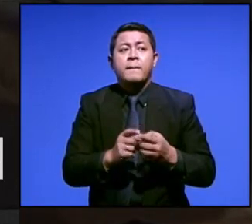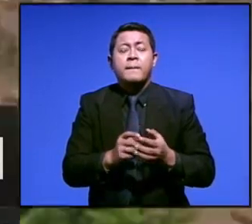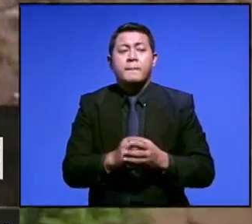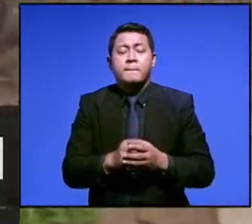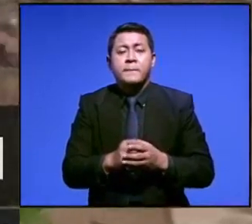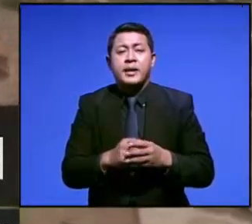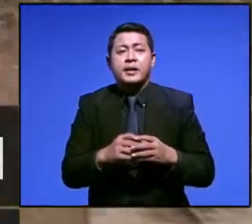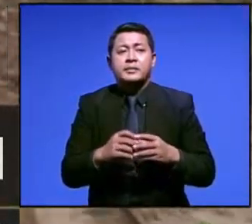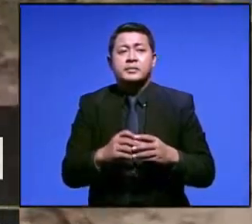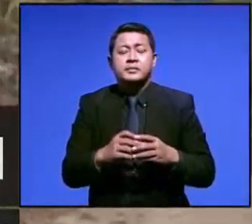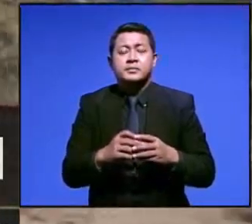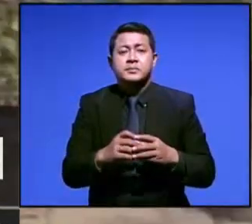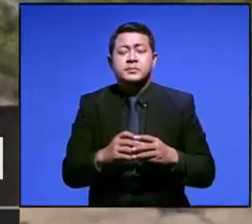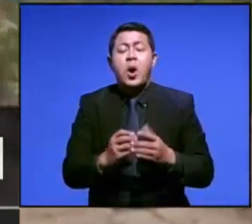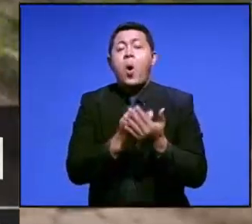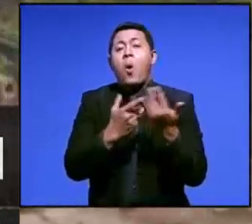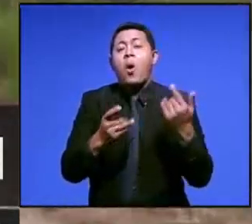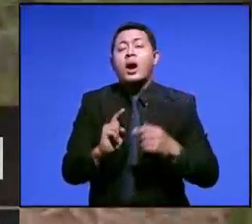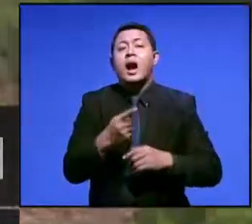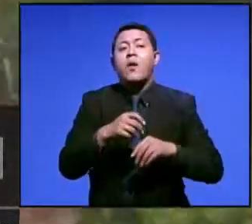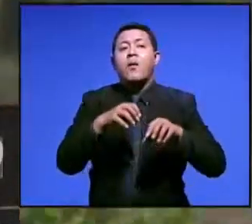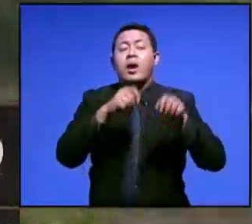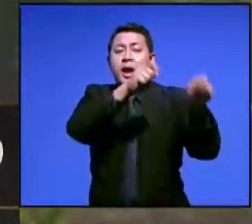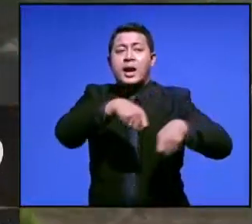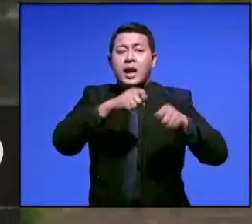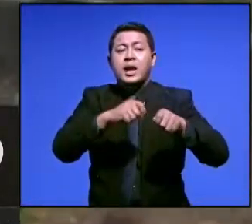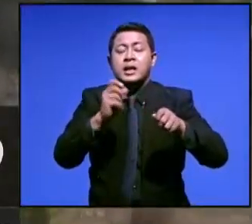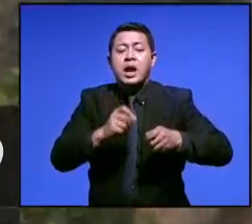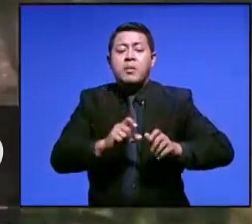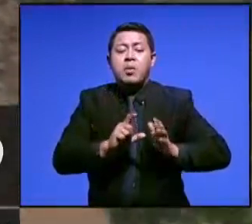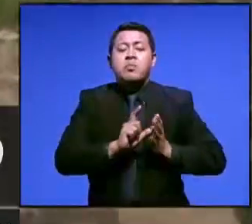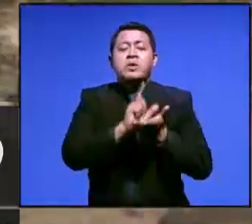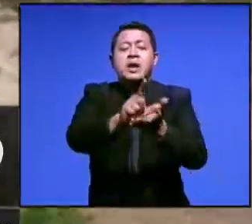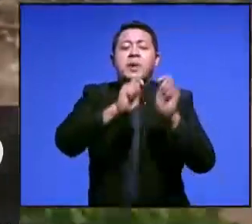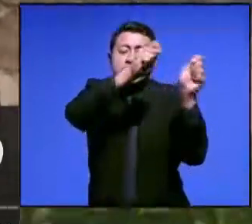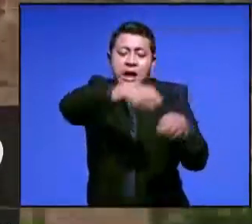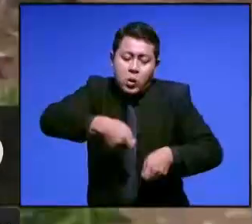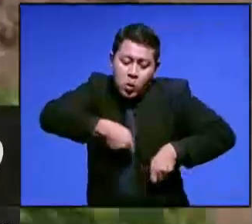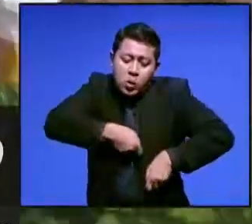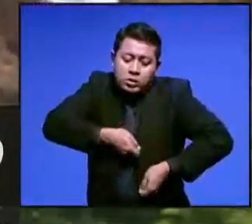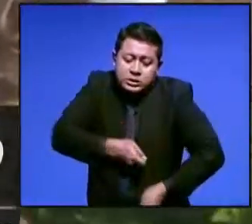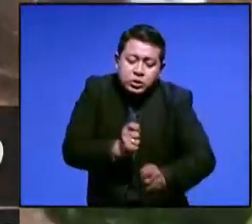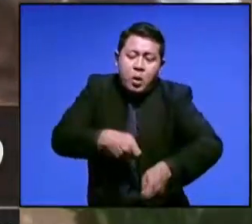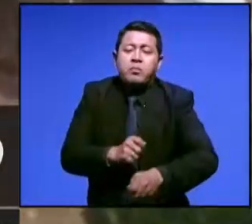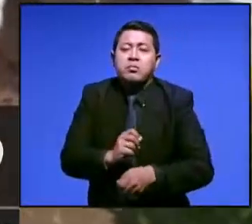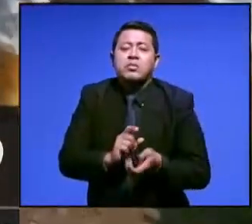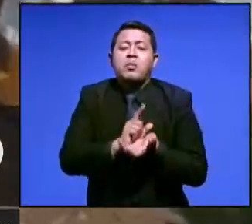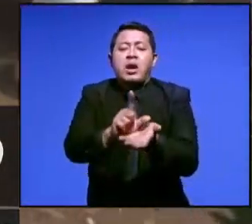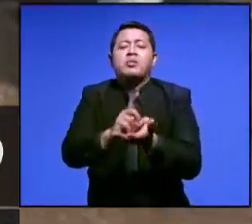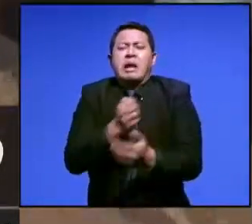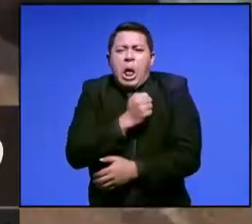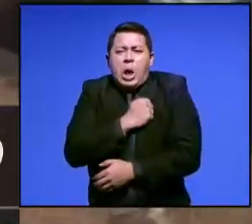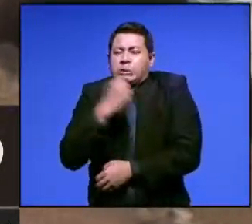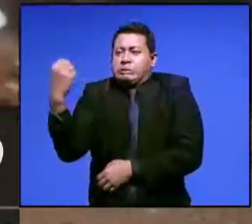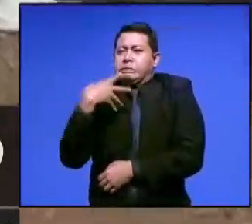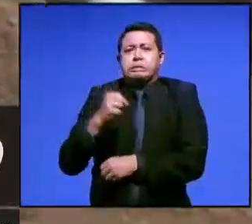di sana. Warga yang semula menggali makam tidak mau meminjamkan cangkul maupun skop karena khawatir tertular